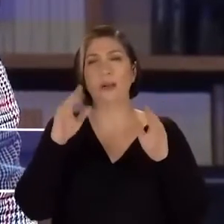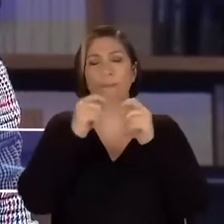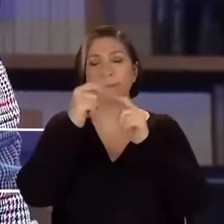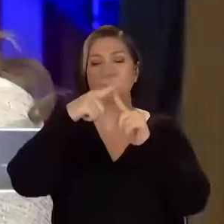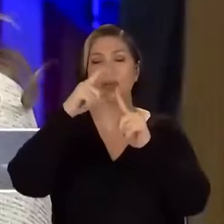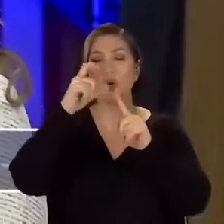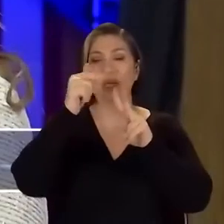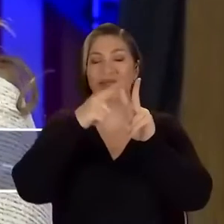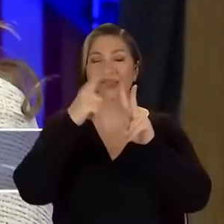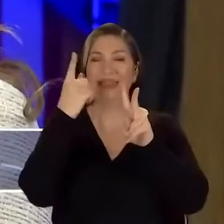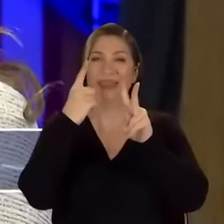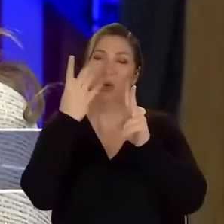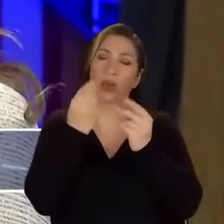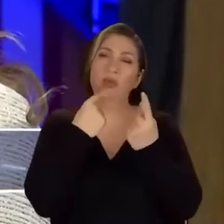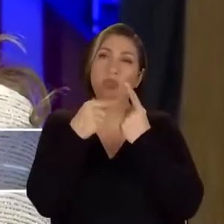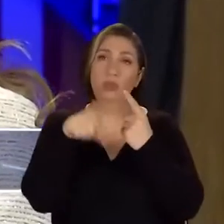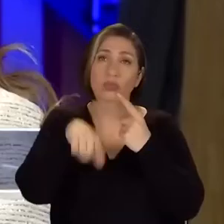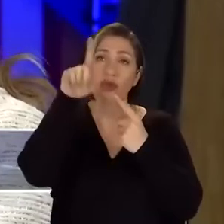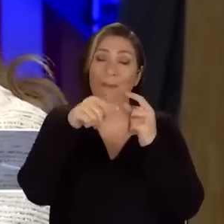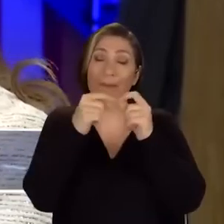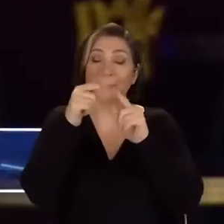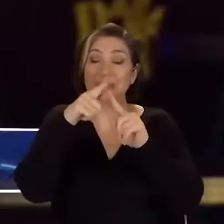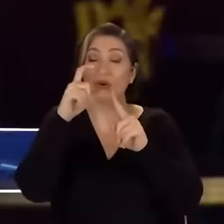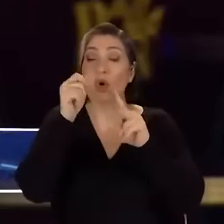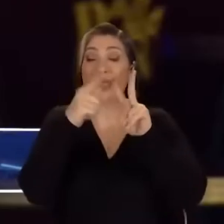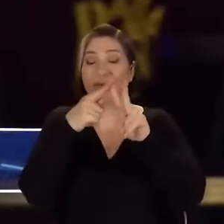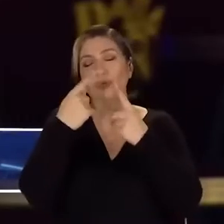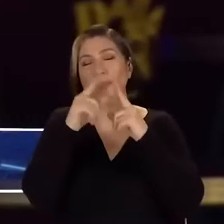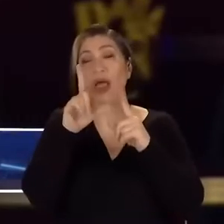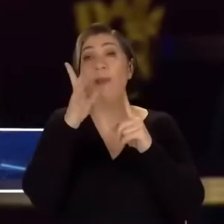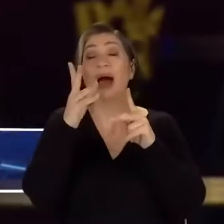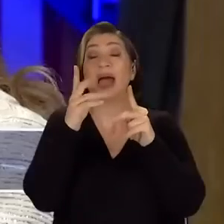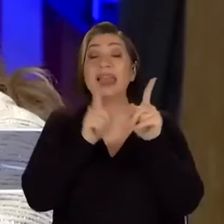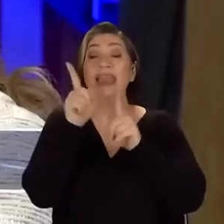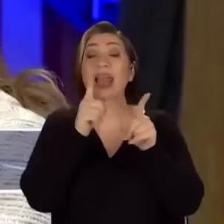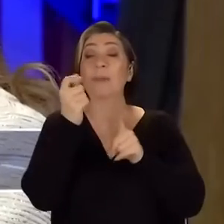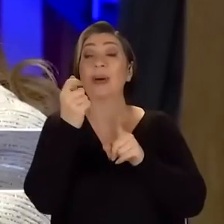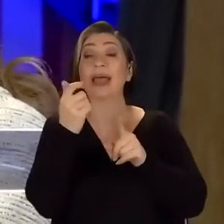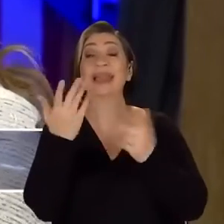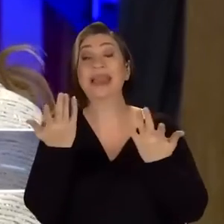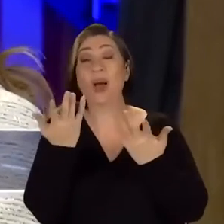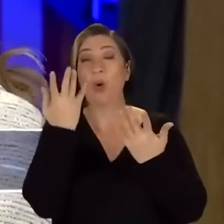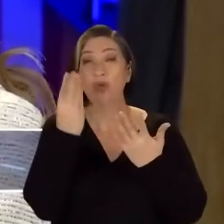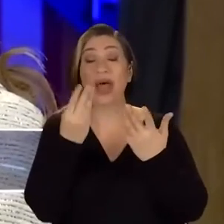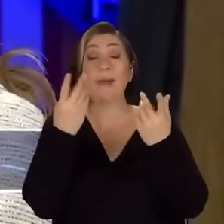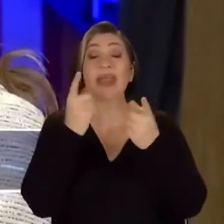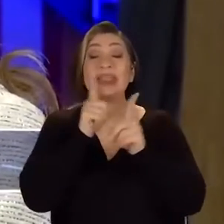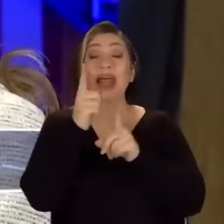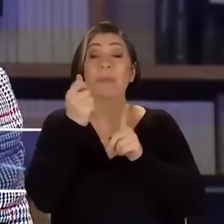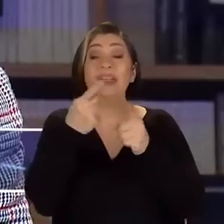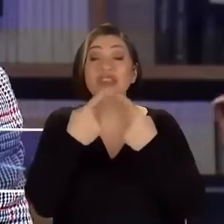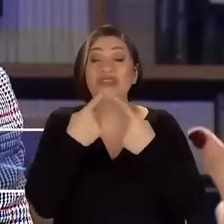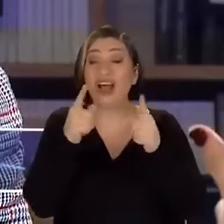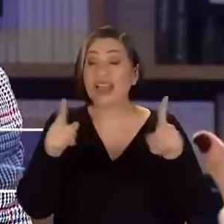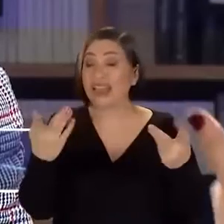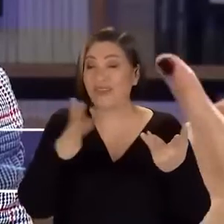üzerinden konuşmamız, belki sadece Bitcoin'i konuşmalıyız bugün burada ama biraz daha kripto para deyip hangi kripto para çeşidinden